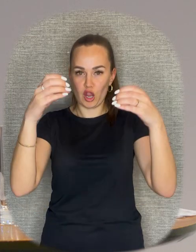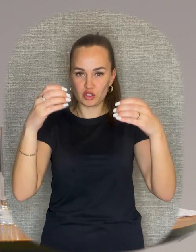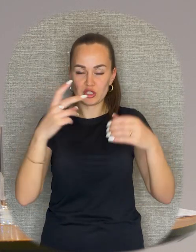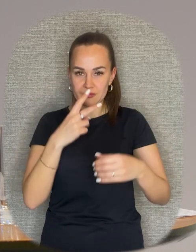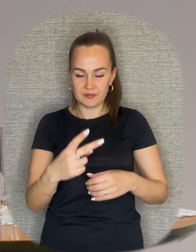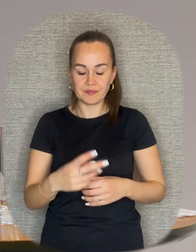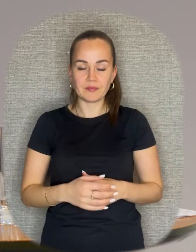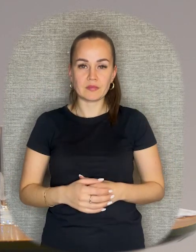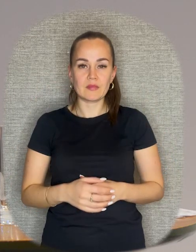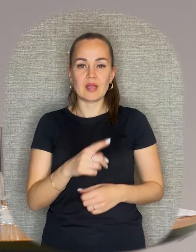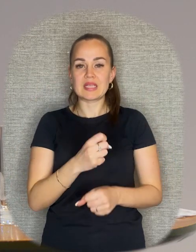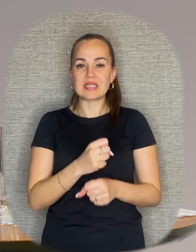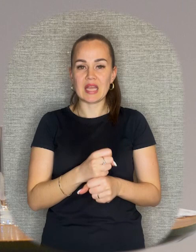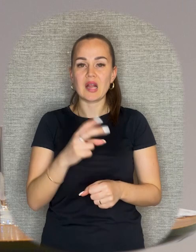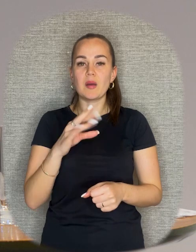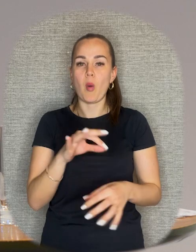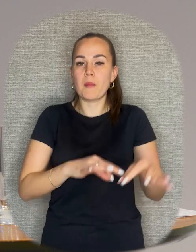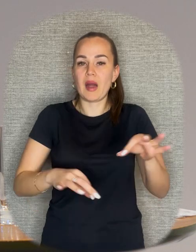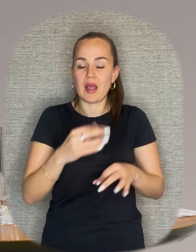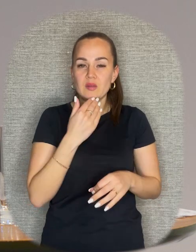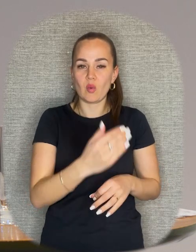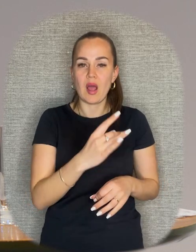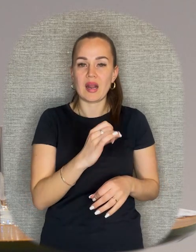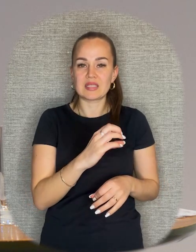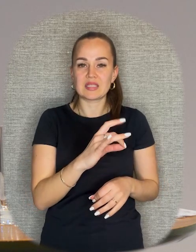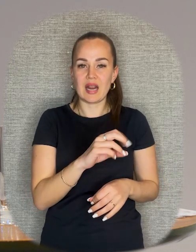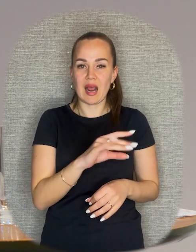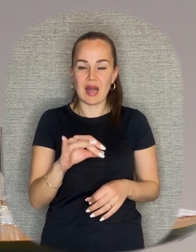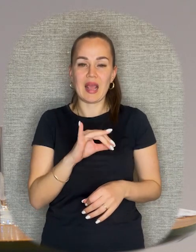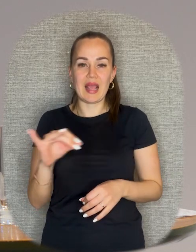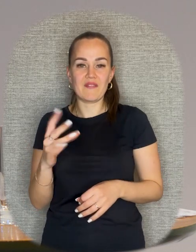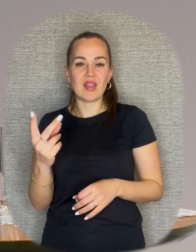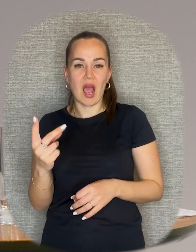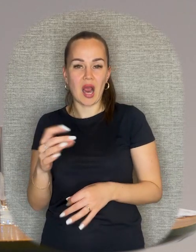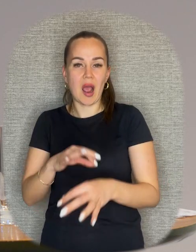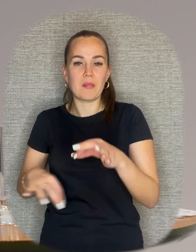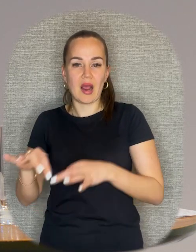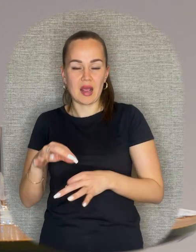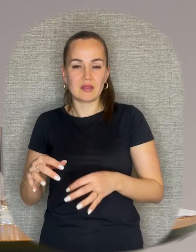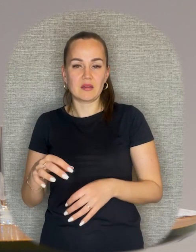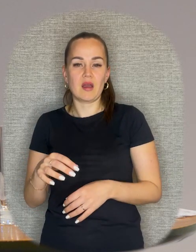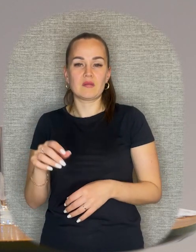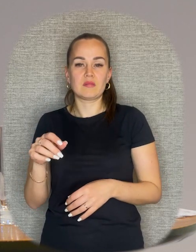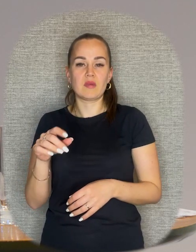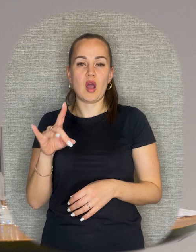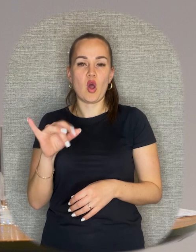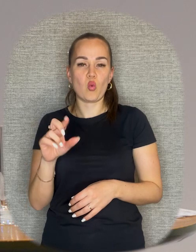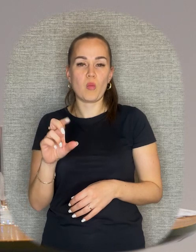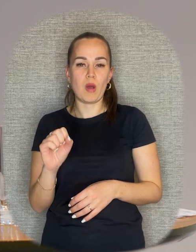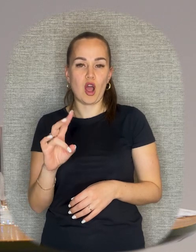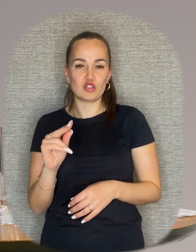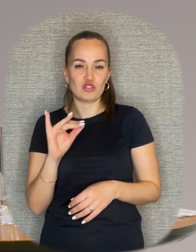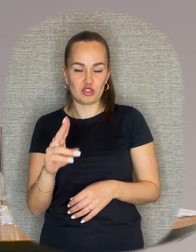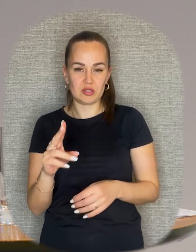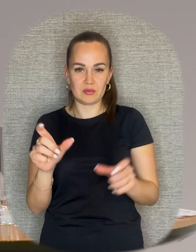специально на этом слайде поместила две башни вот мы видим башню выполненную по проекту стрели и вот мы видим башню выполненную